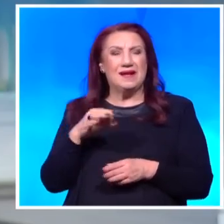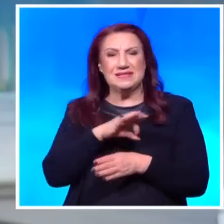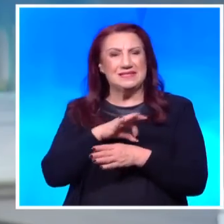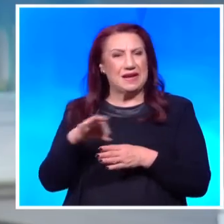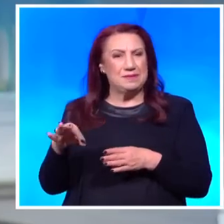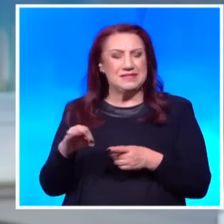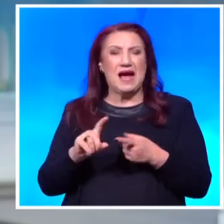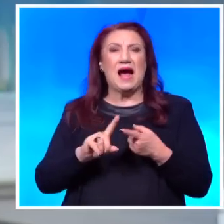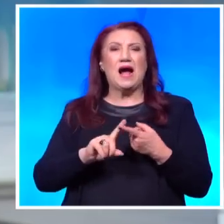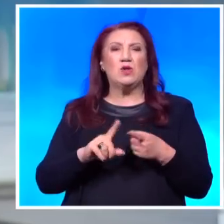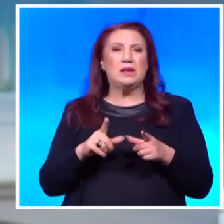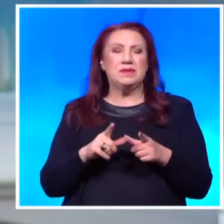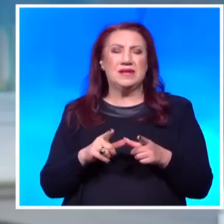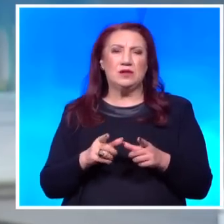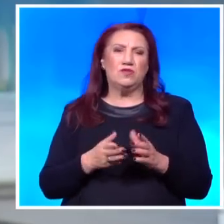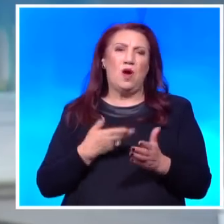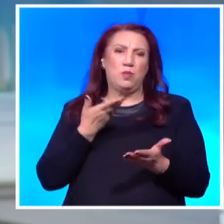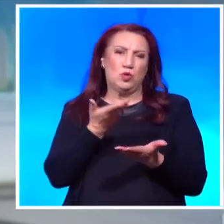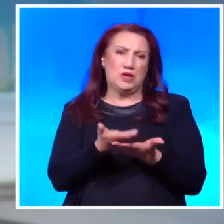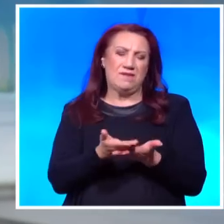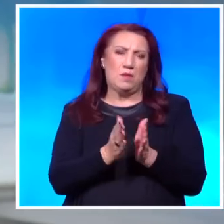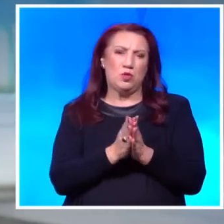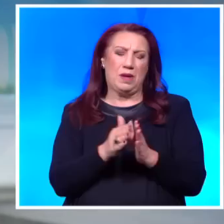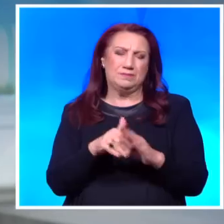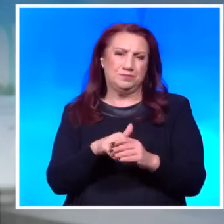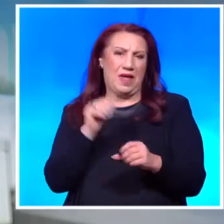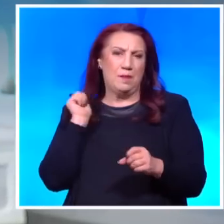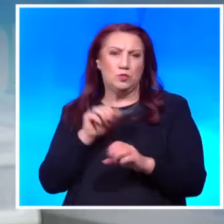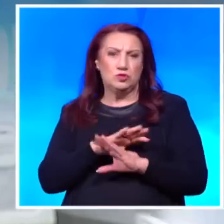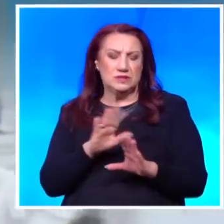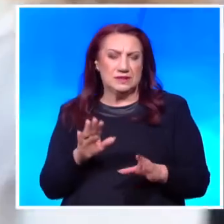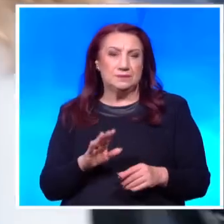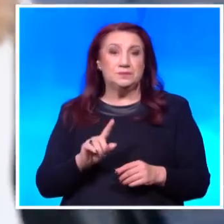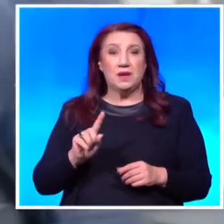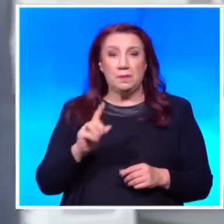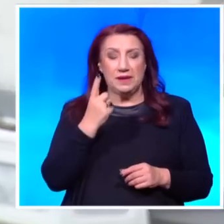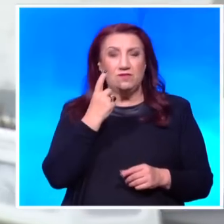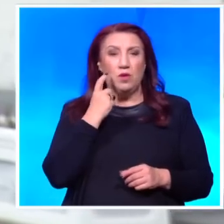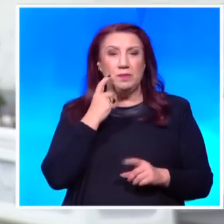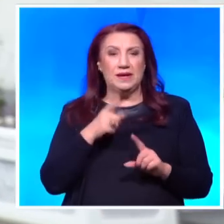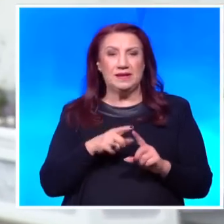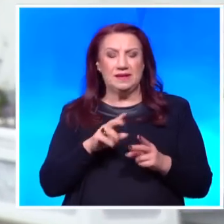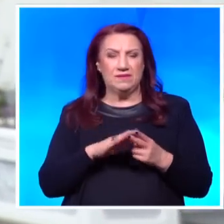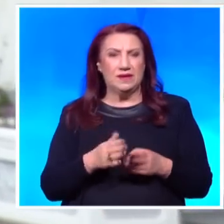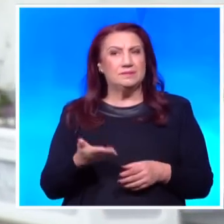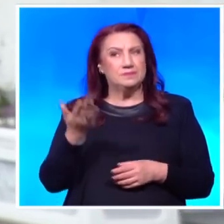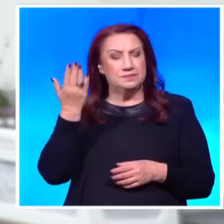шеф на СДВР, подаде молбата си за напускане. И нека да ви припомня, че първа BTV още в края на миналата